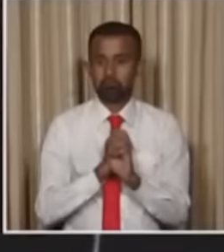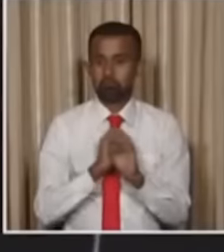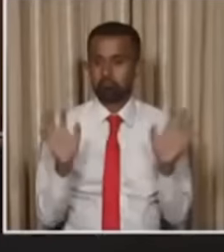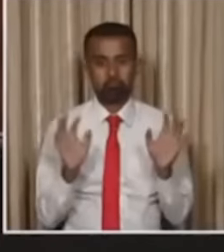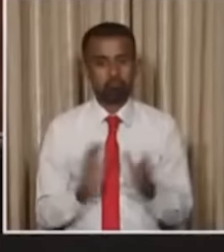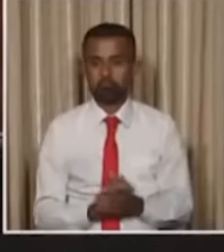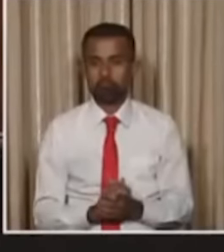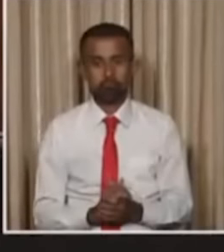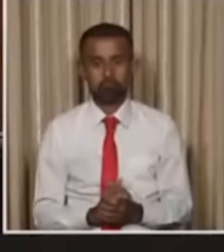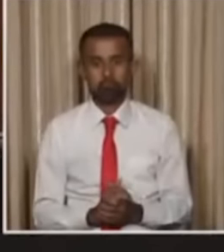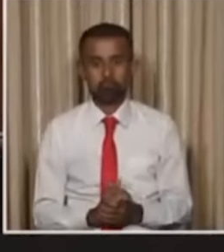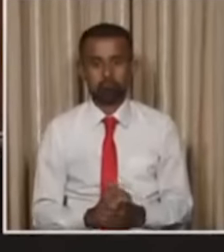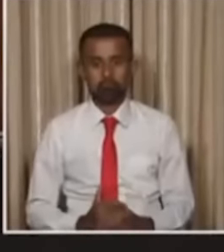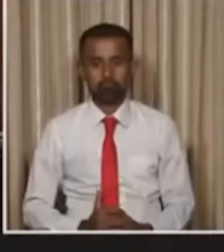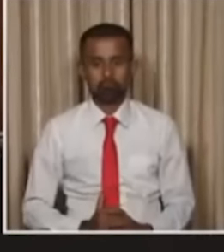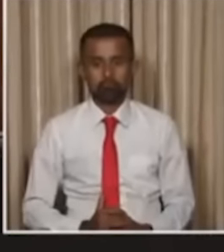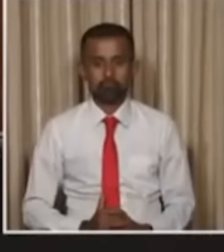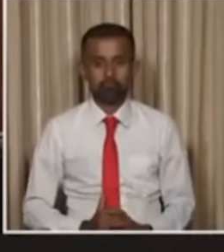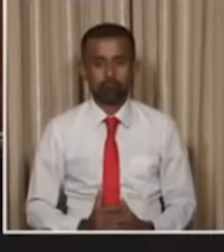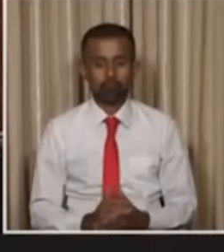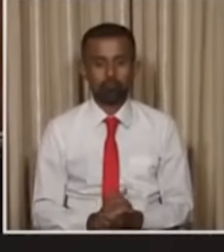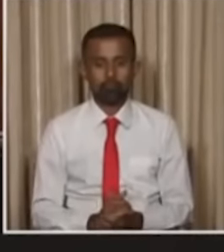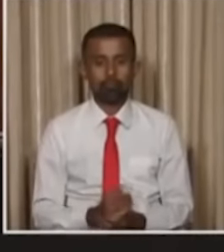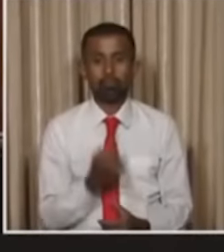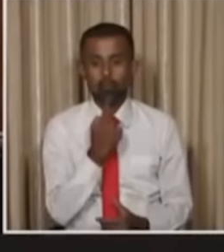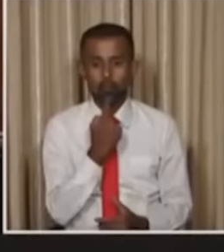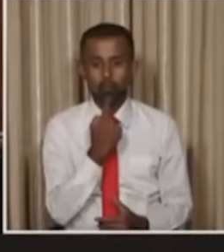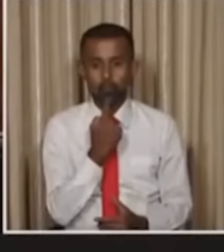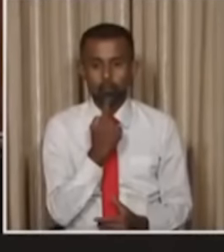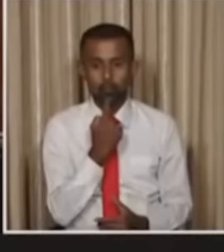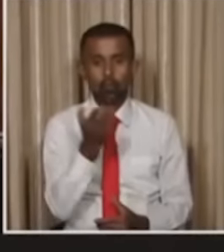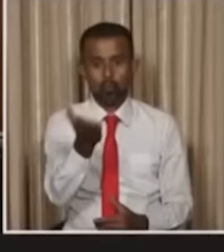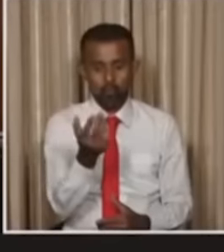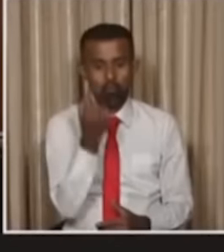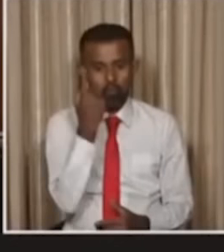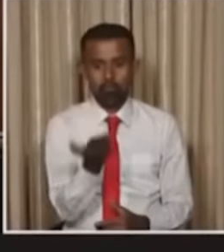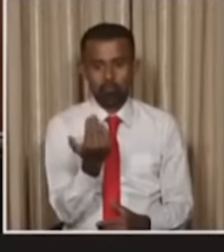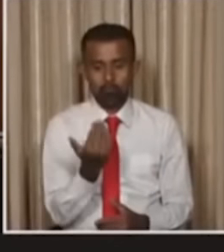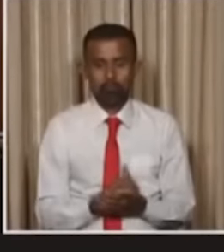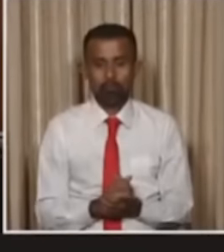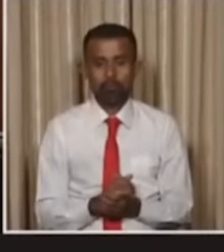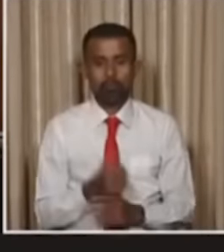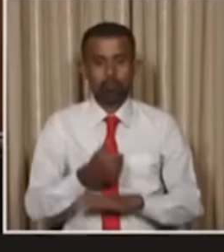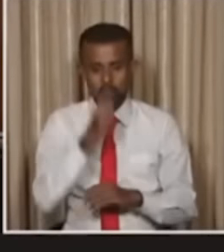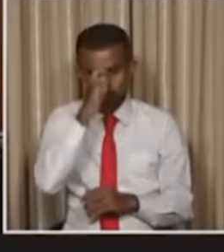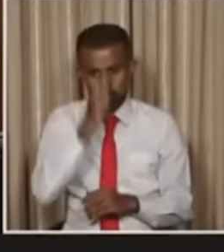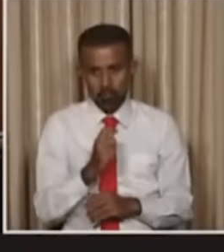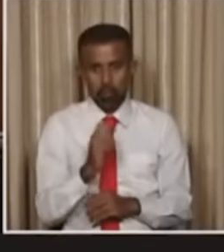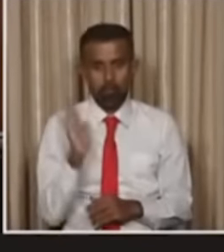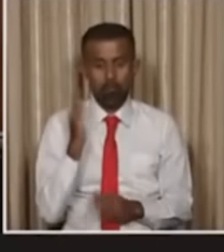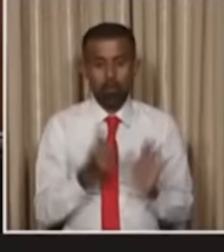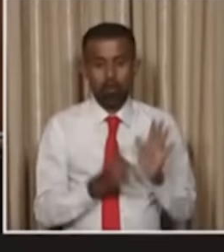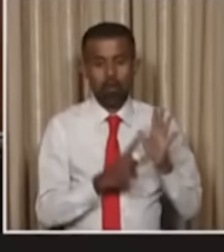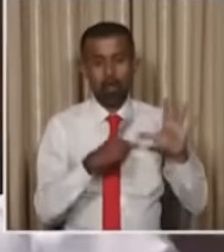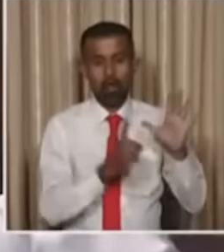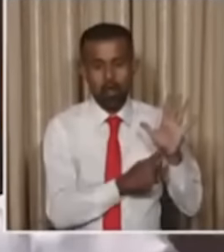මන්ත්‍රීතුමිය. ගරු බොහොම ස්තුතියි. ඔව් සමන් මන්ත්‍රීතුමා මොකද්ද උතුමාගේ පොයින්ට් ඔෆ් ඕඩර් එක? නෑ ගරු සභාපතිතුමනේ විශේෂයෙන් මම හිතන්නේ මේ